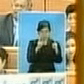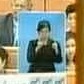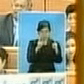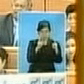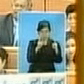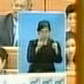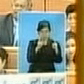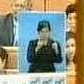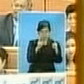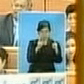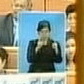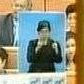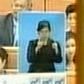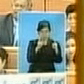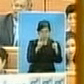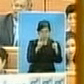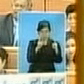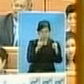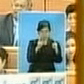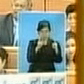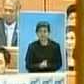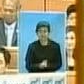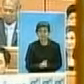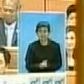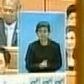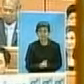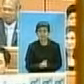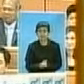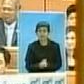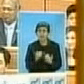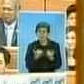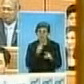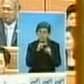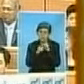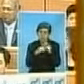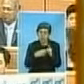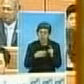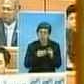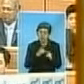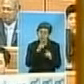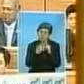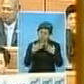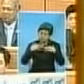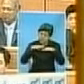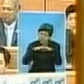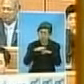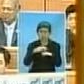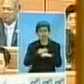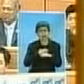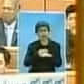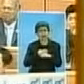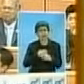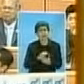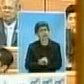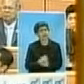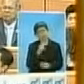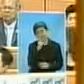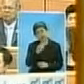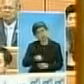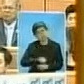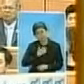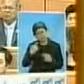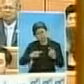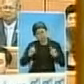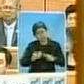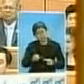มั้ยฮะเราก็มีวาทกรรมเรื่องเผด็จการเสียงข้างมากครับอันนี้มันคือหนังซ้ำหรือเปล่าหนังหนังซ้ำ